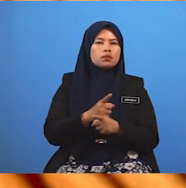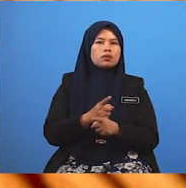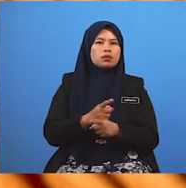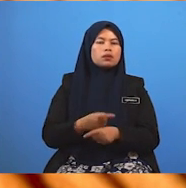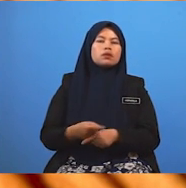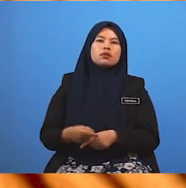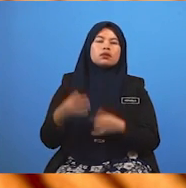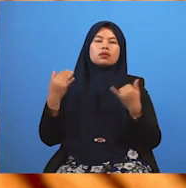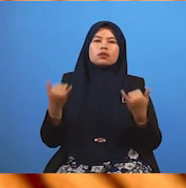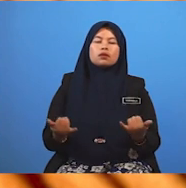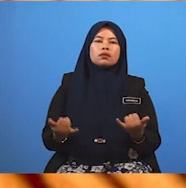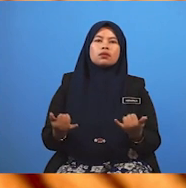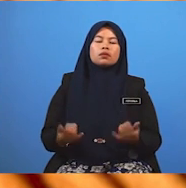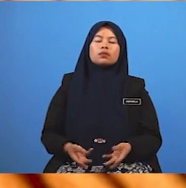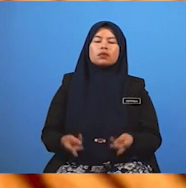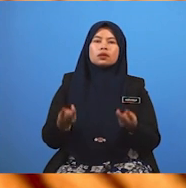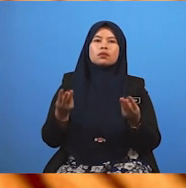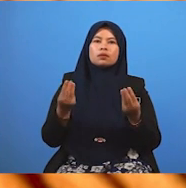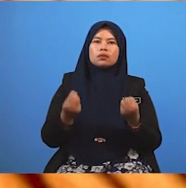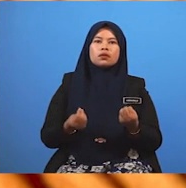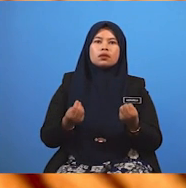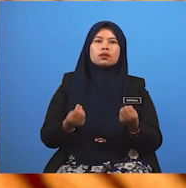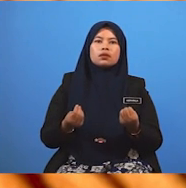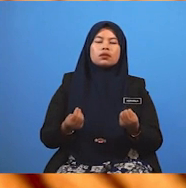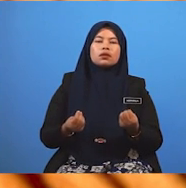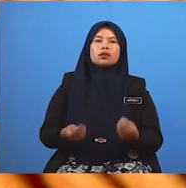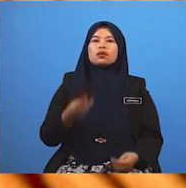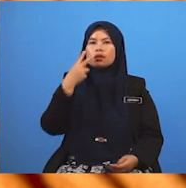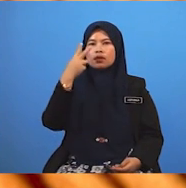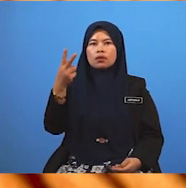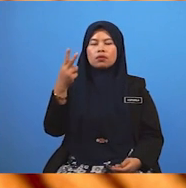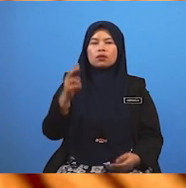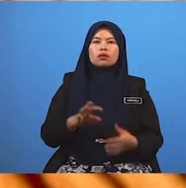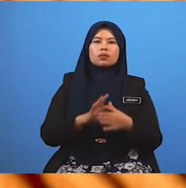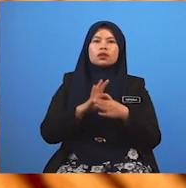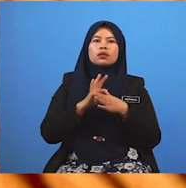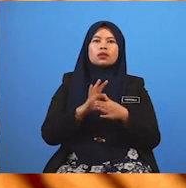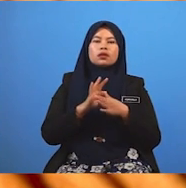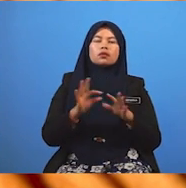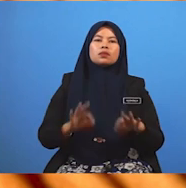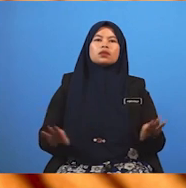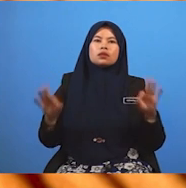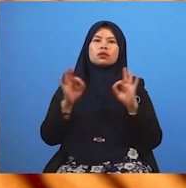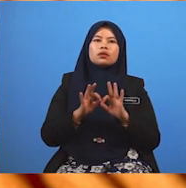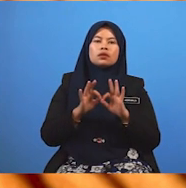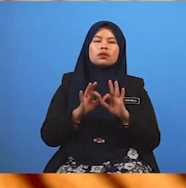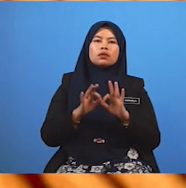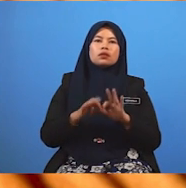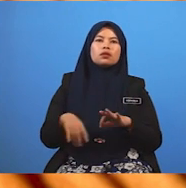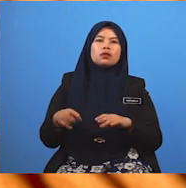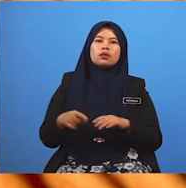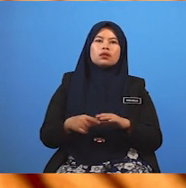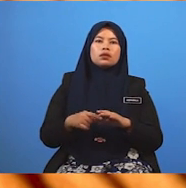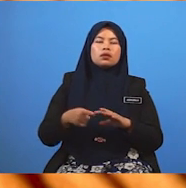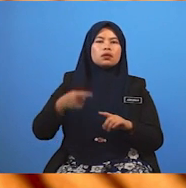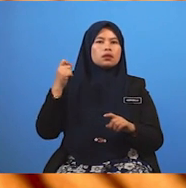lihat apakah intisari yang dapat kita keluarkan dari ayat yang dibaca tadi.